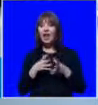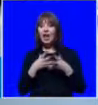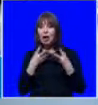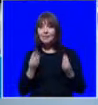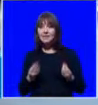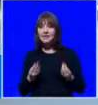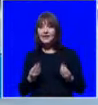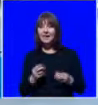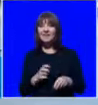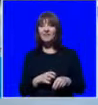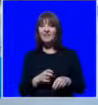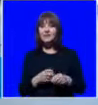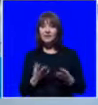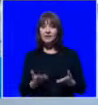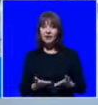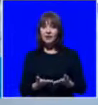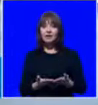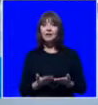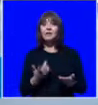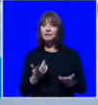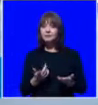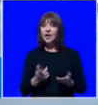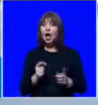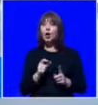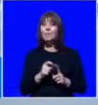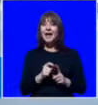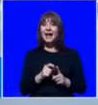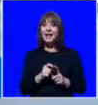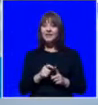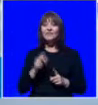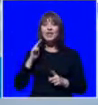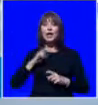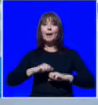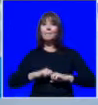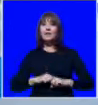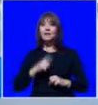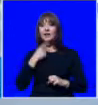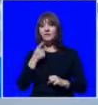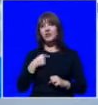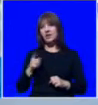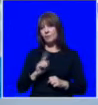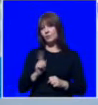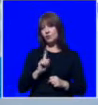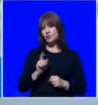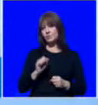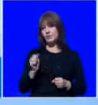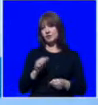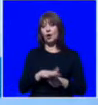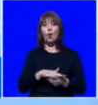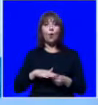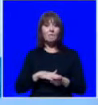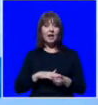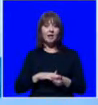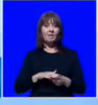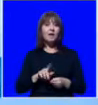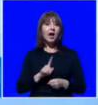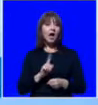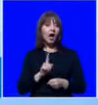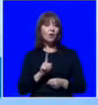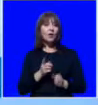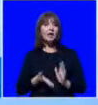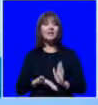казваше така. Служебният кабинет и Румен Радев казваха така. Ние не можем да се справим, освен ако не дигнете 4-5